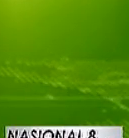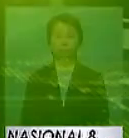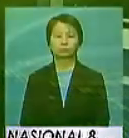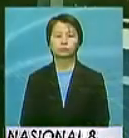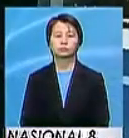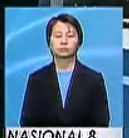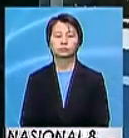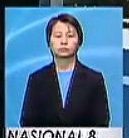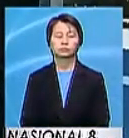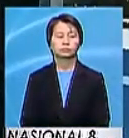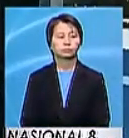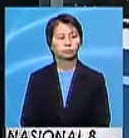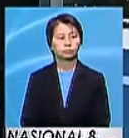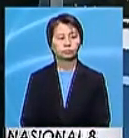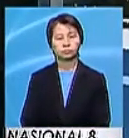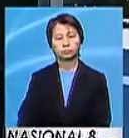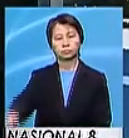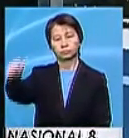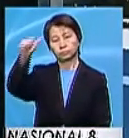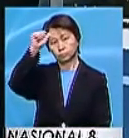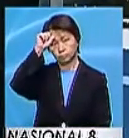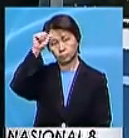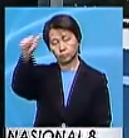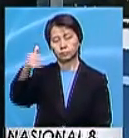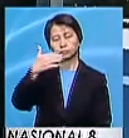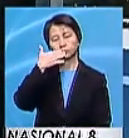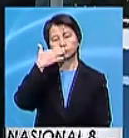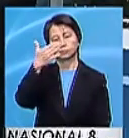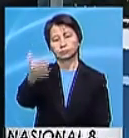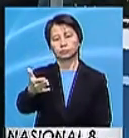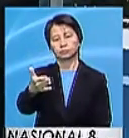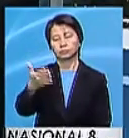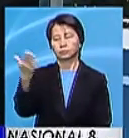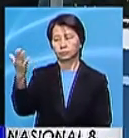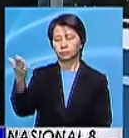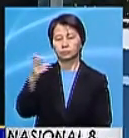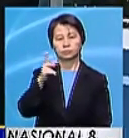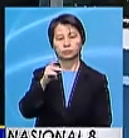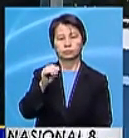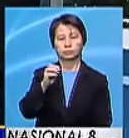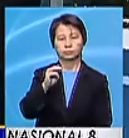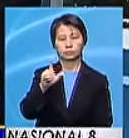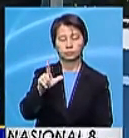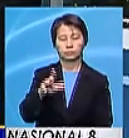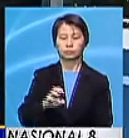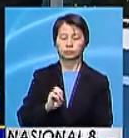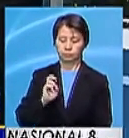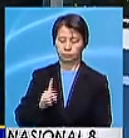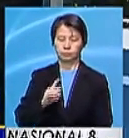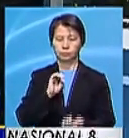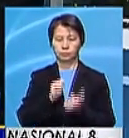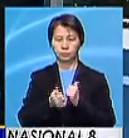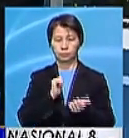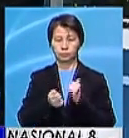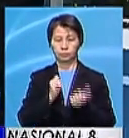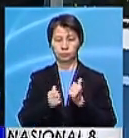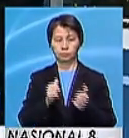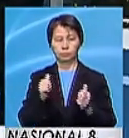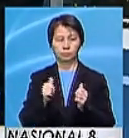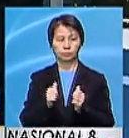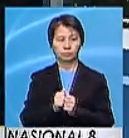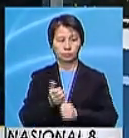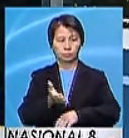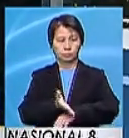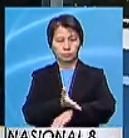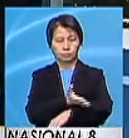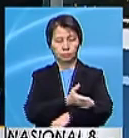Assalamualaikum, terima kasih Kamal dan juga Farhatul. Baiklah, kita mulakan sukan dengan